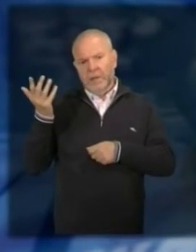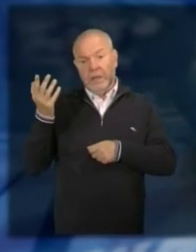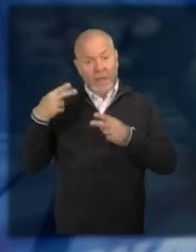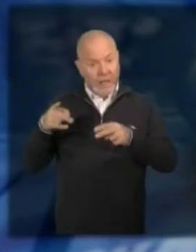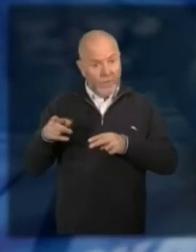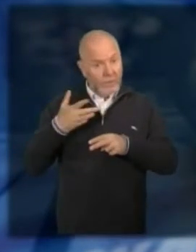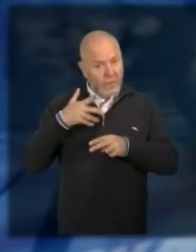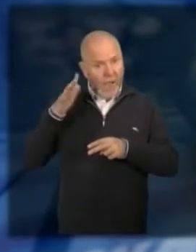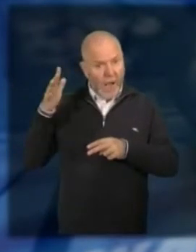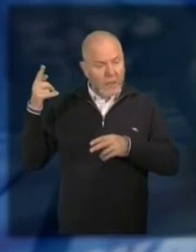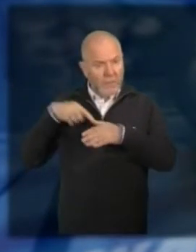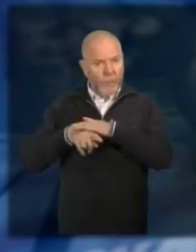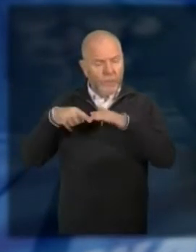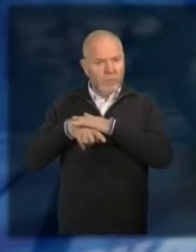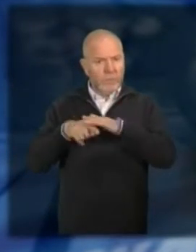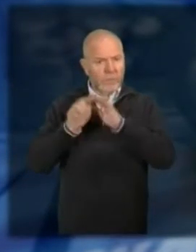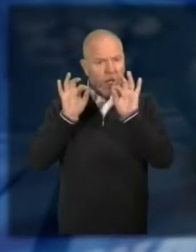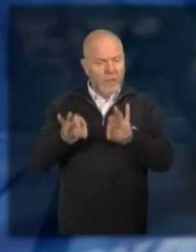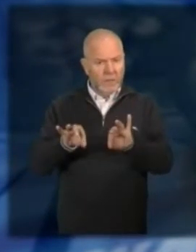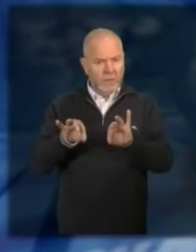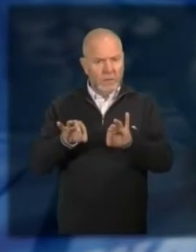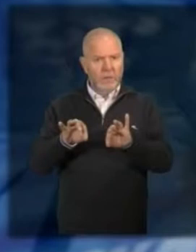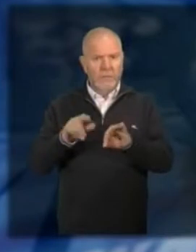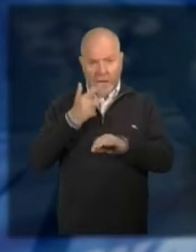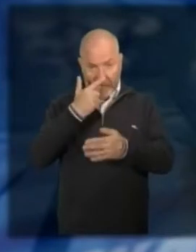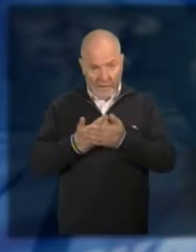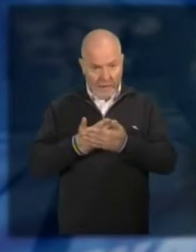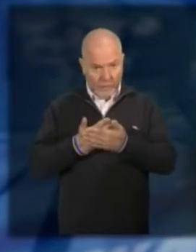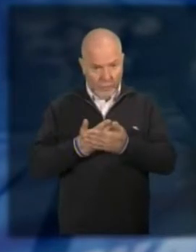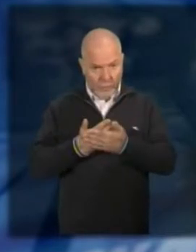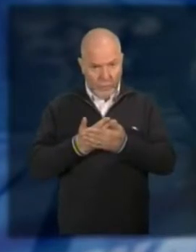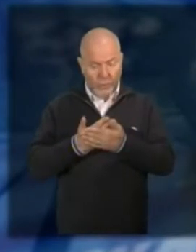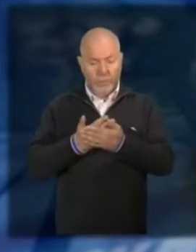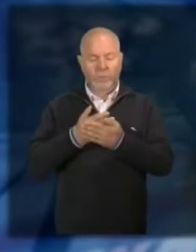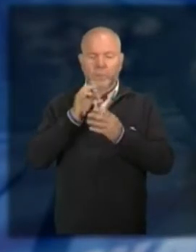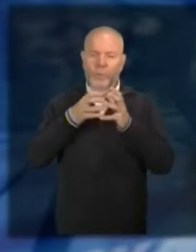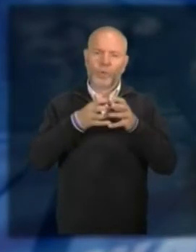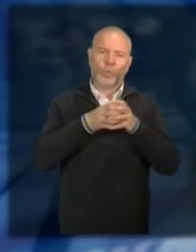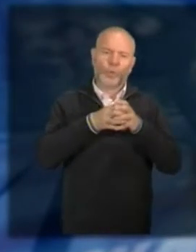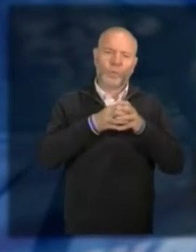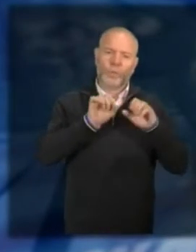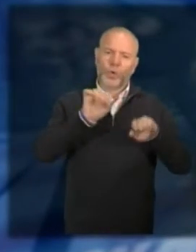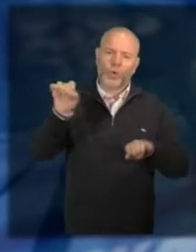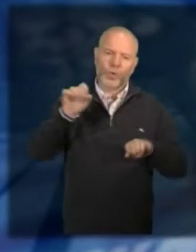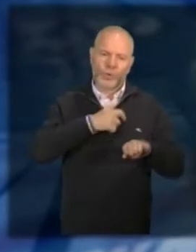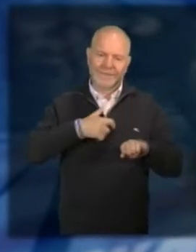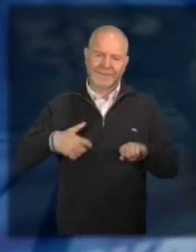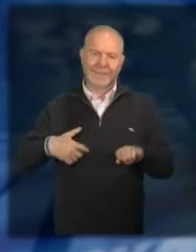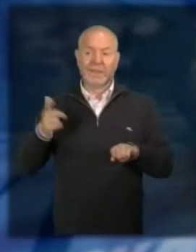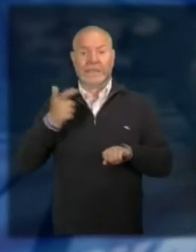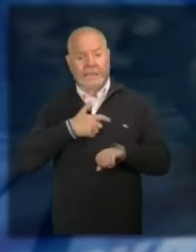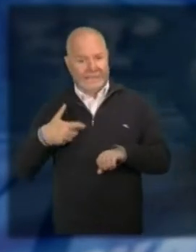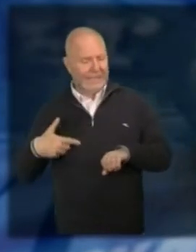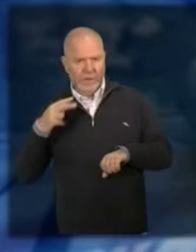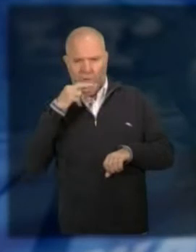Gravellona arrivino altri profughi e soprattutto se la sistemazione sia idonea, chiedono i rappresentanti dell'opposizione. Il sindaco Gianni Morandi